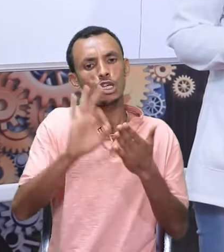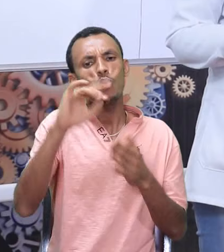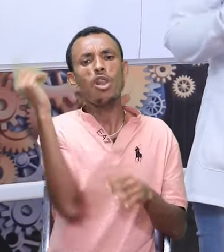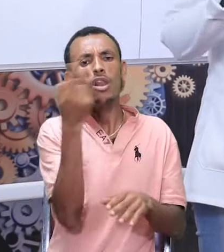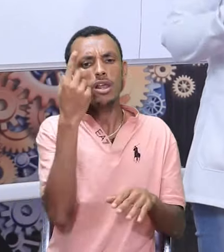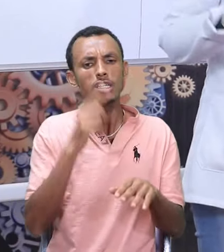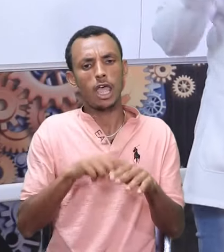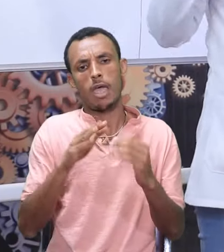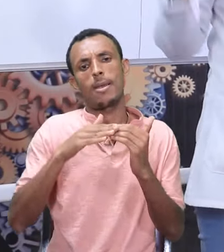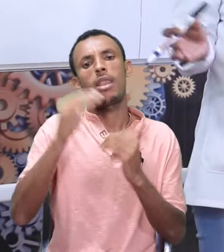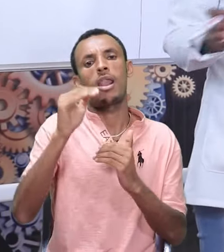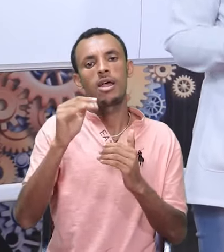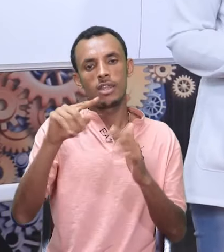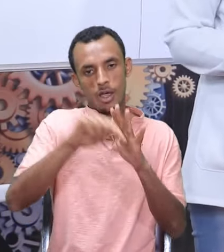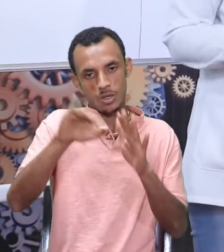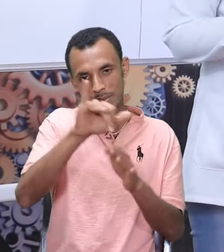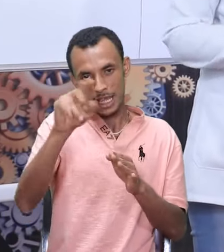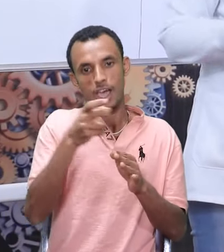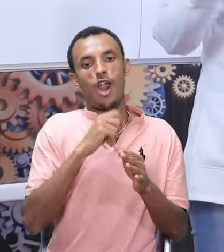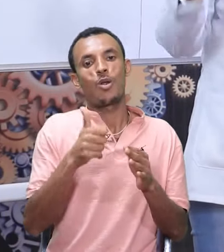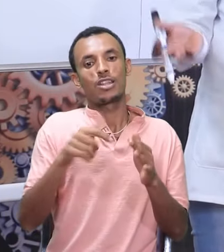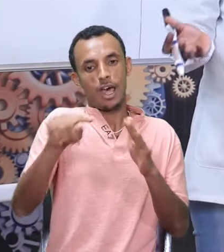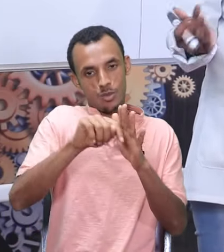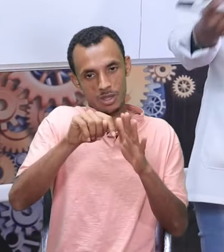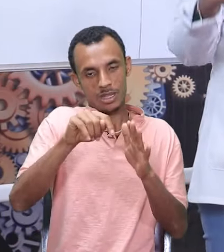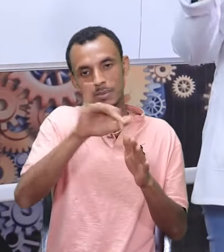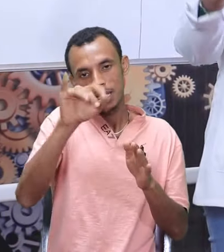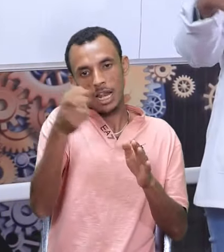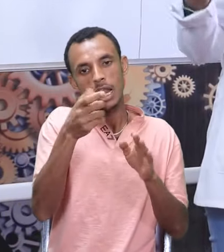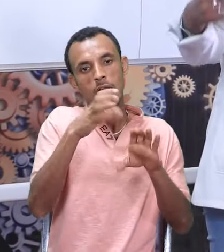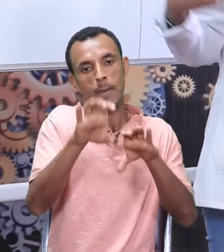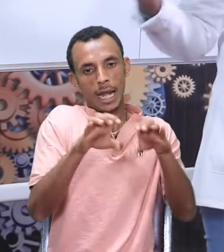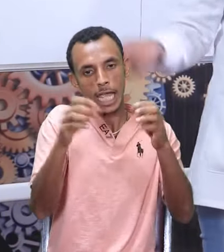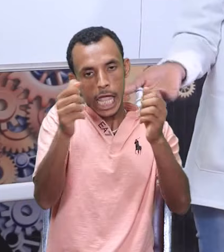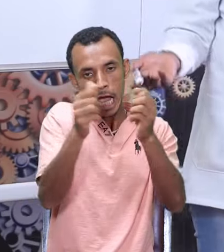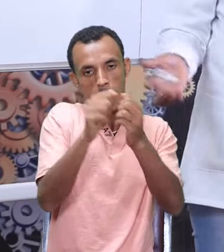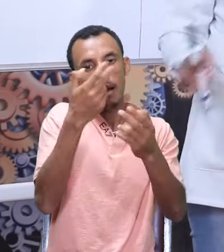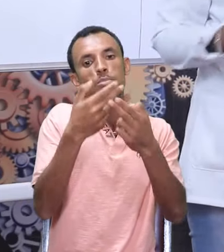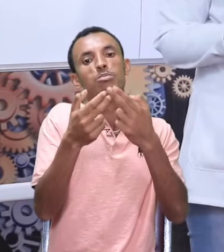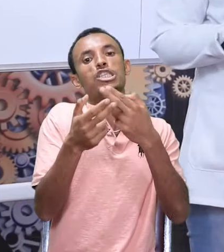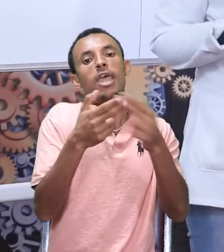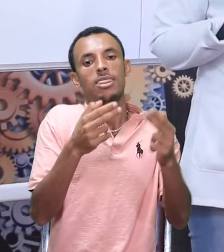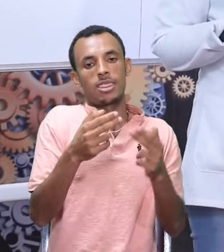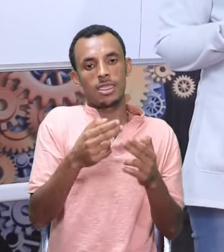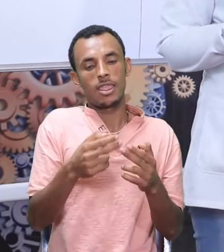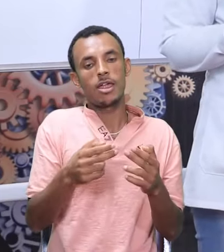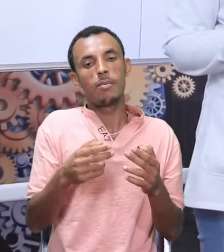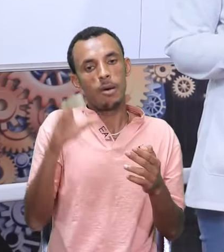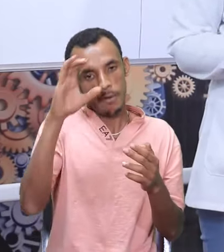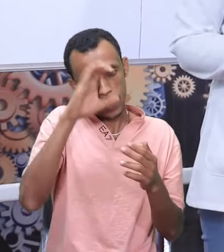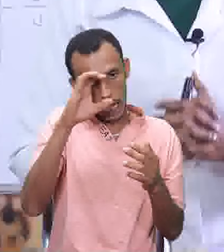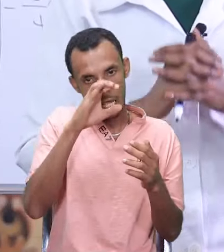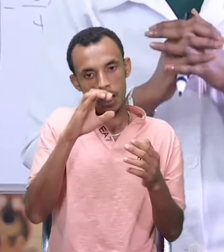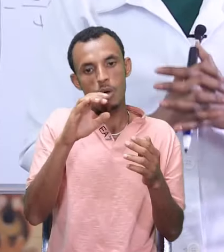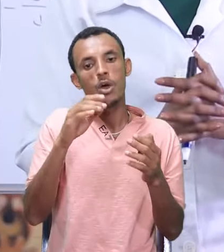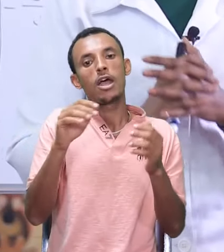ይበልጣል ታህታቸው ተመሳሳይ ካልሆነ ደግሞ ታህታቸውን ተመሳሳይ ለማድረግ ወደ የጋራ ብዜታቸውን በመፈለግ ወደ ጋራ ብዜት